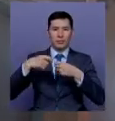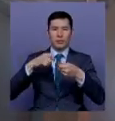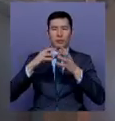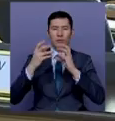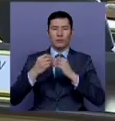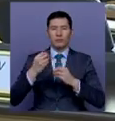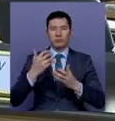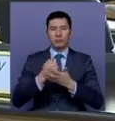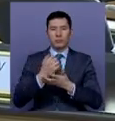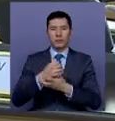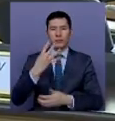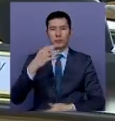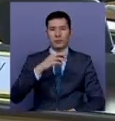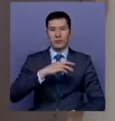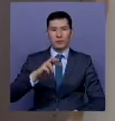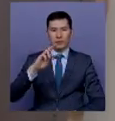құраған.